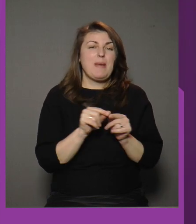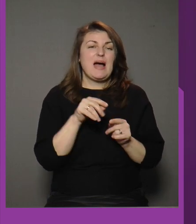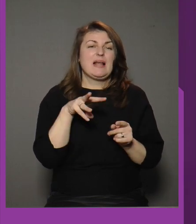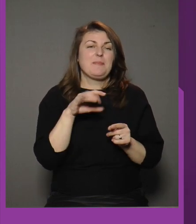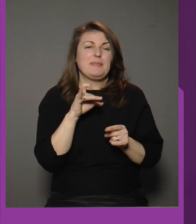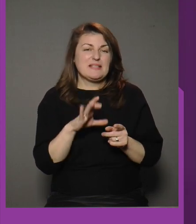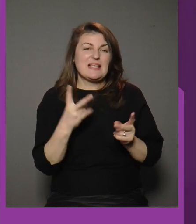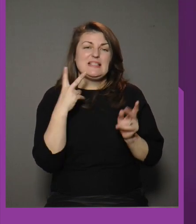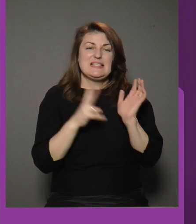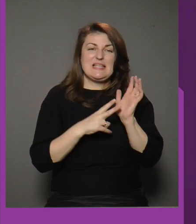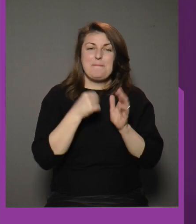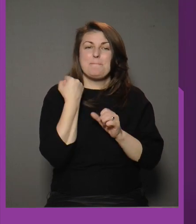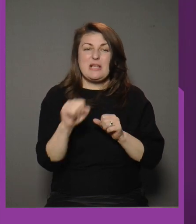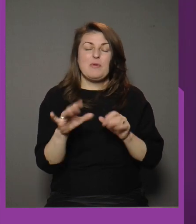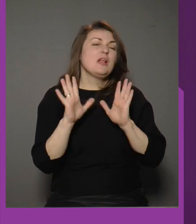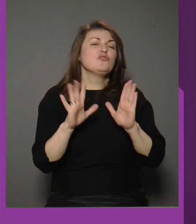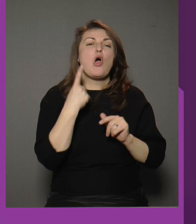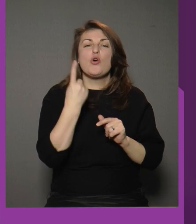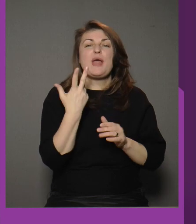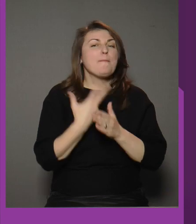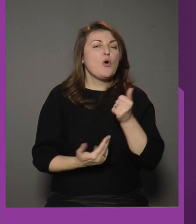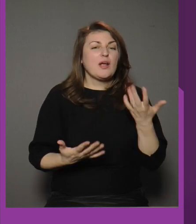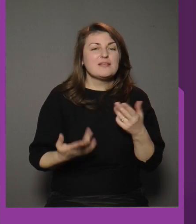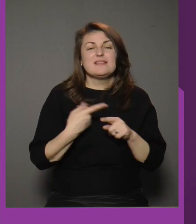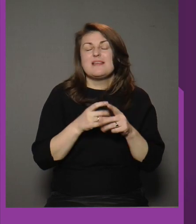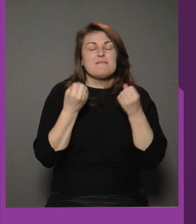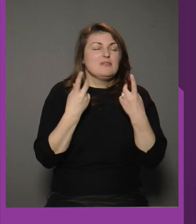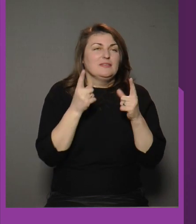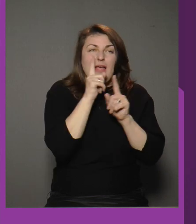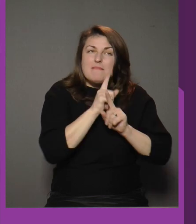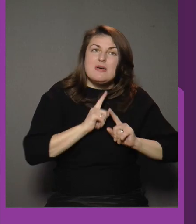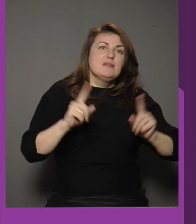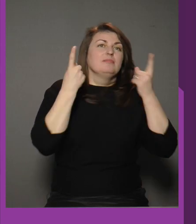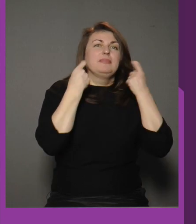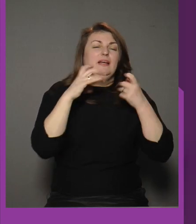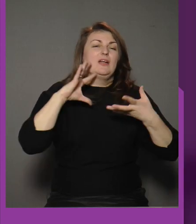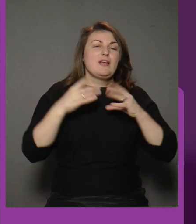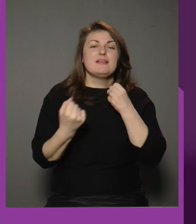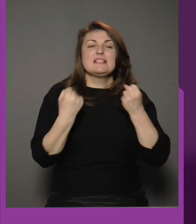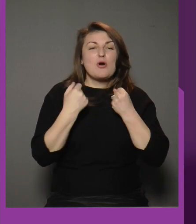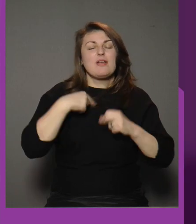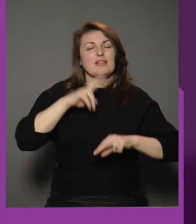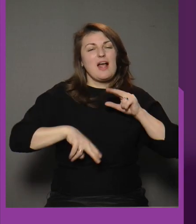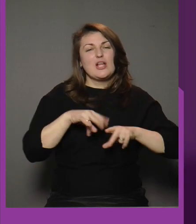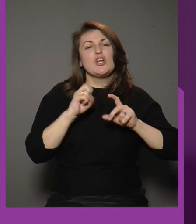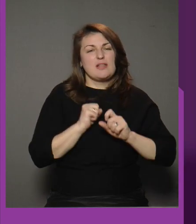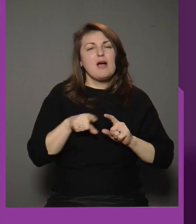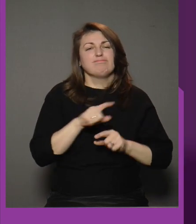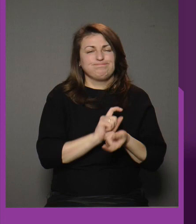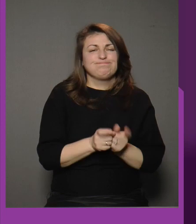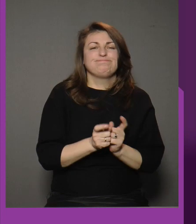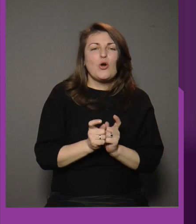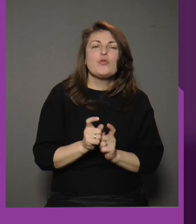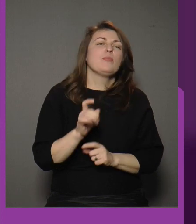перемог і лише одна поразка. Це просто неймовірний результат. Спортсмени налаштовані на боротьбу,